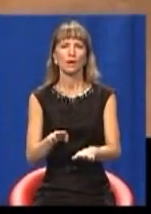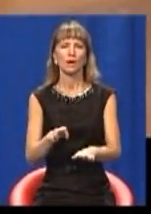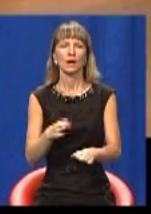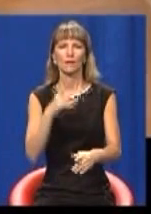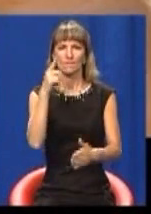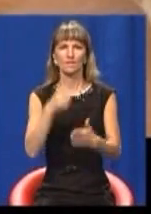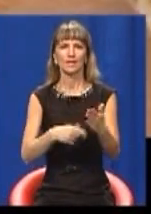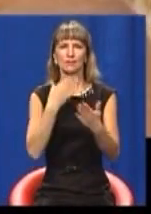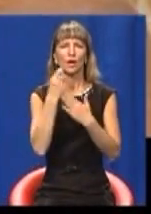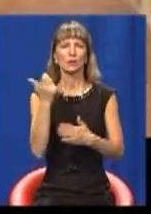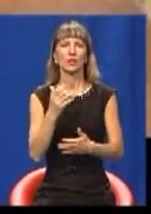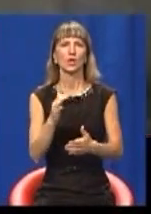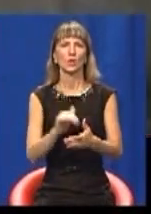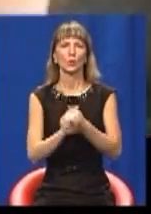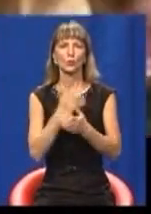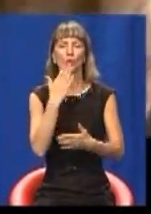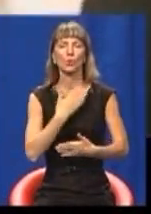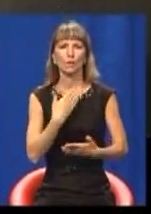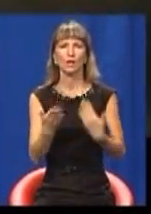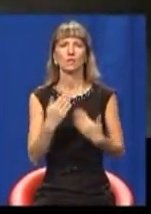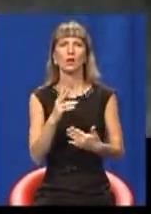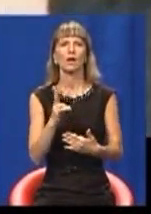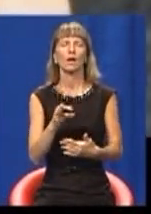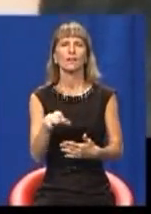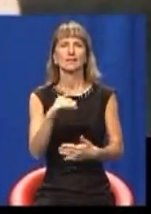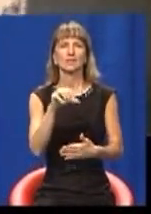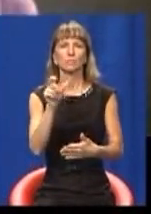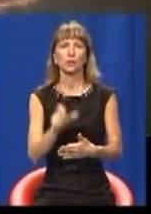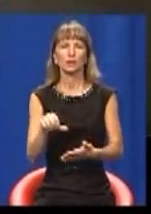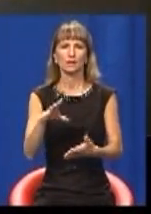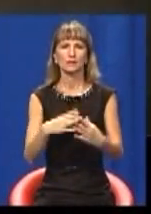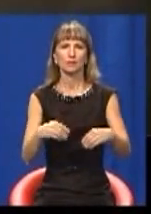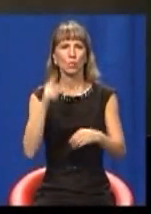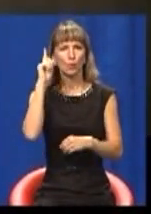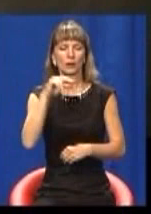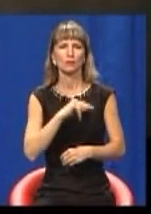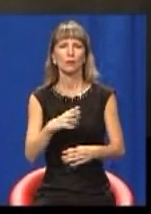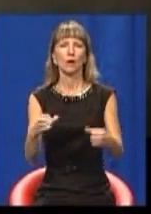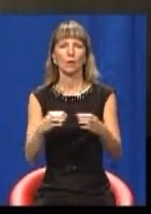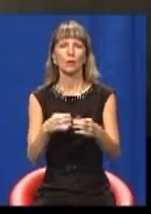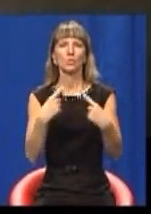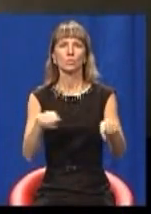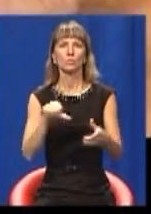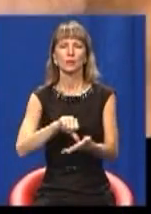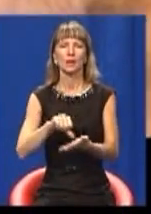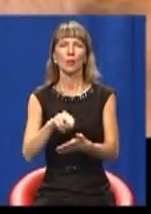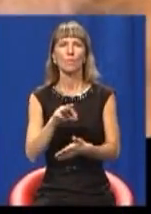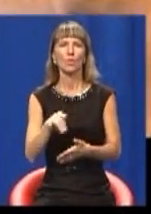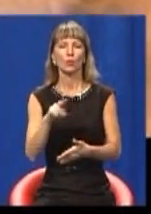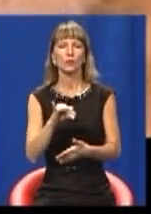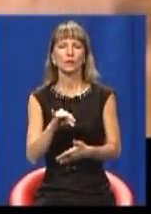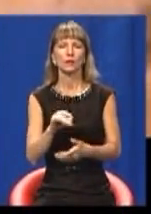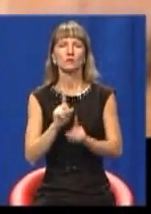господарям і дружелюбно ставляться до всіх членів родини. Уміють працювати в команді з іншими представниками породи.